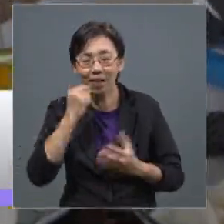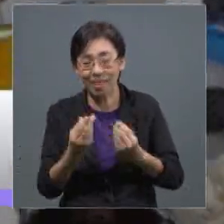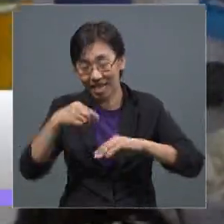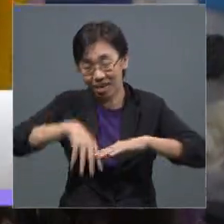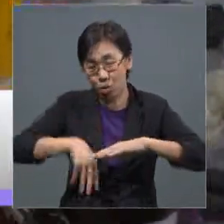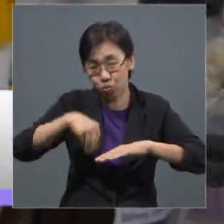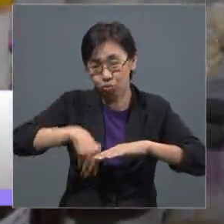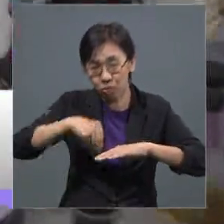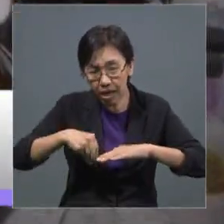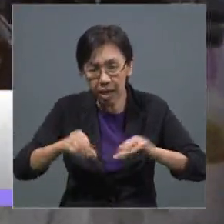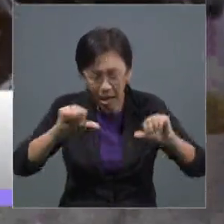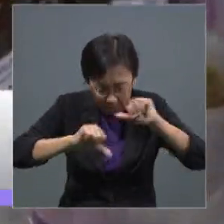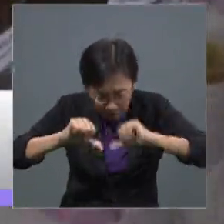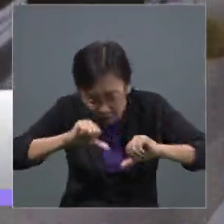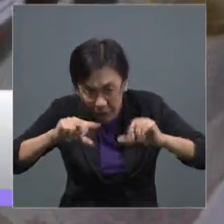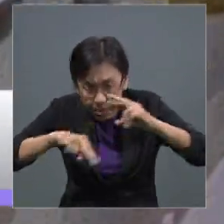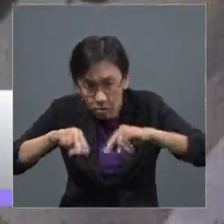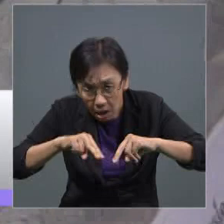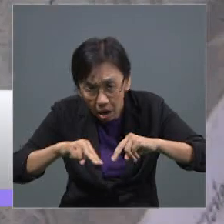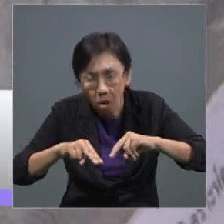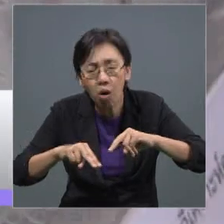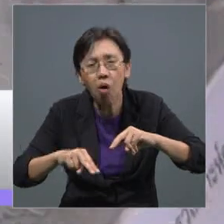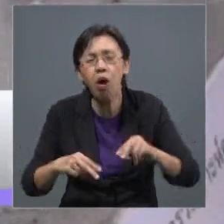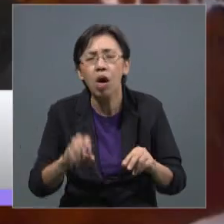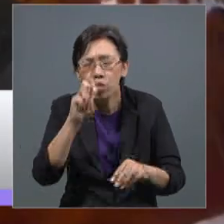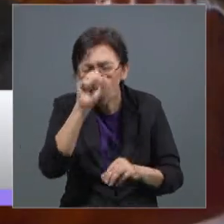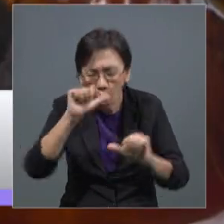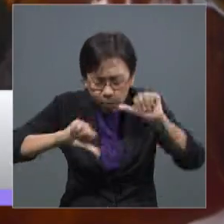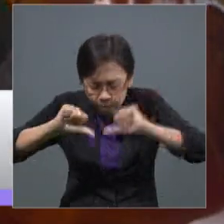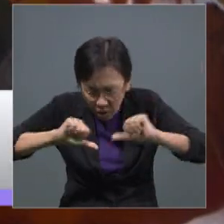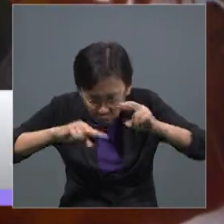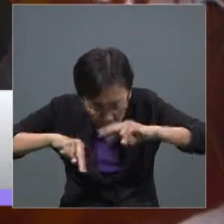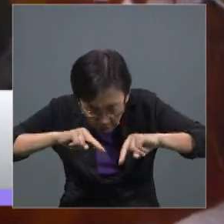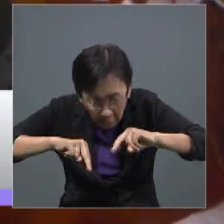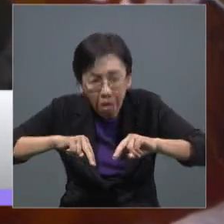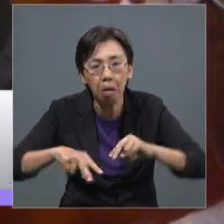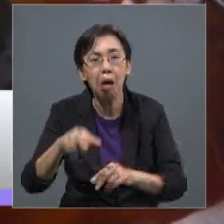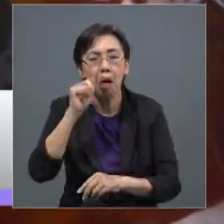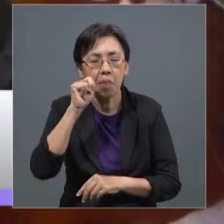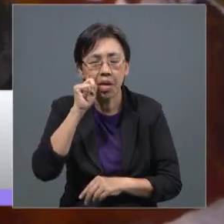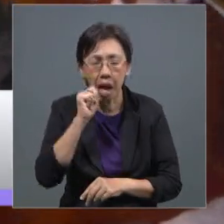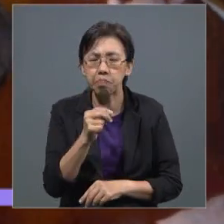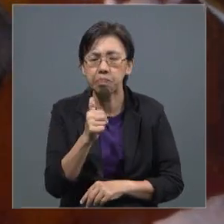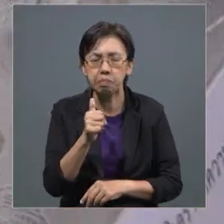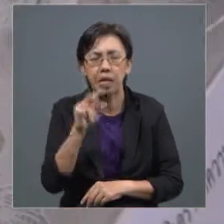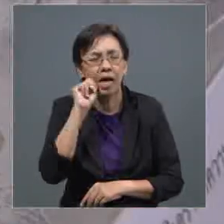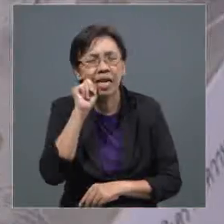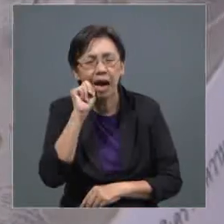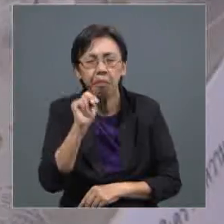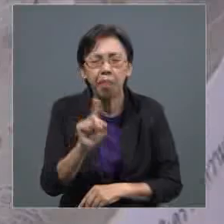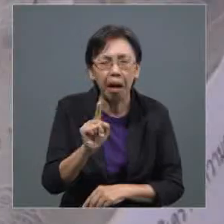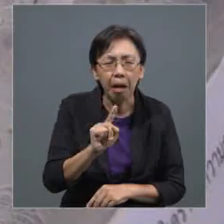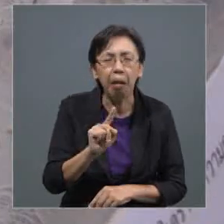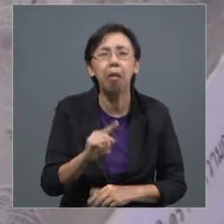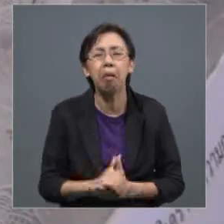ทรัพยากรธรรมชาติและสิ่งแวดล้อมนำตัวอย่างไปเข้ากระบวนการทดสอบก็พบว่าเป็นน้ำที่ยังมีความกระด้างสูงหรือมีการปน